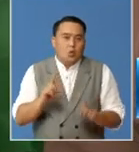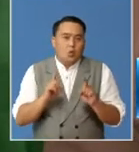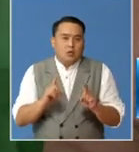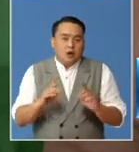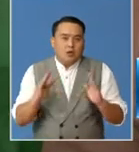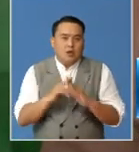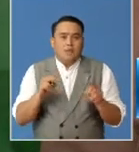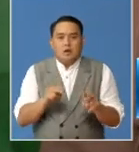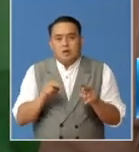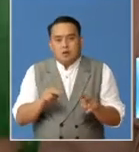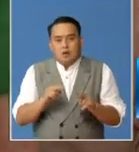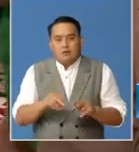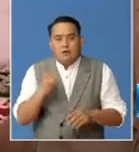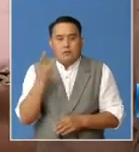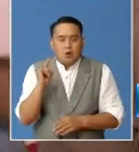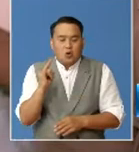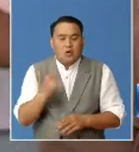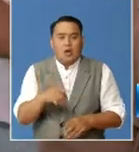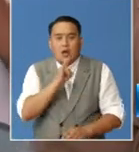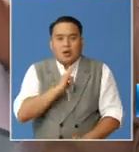отырған балалары кішкентай әйелдер,